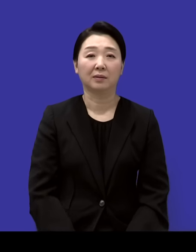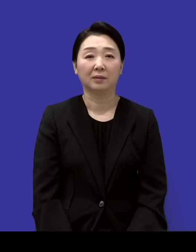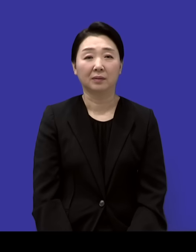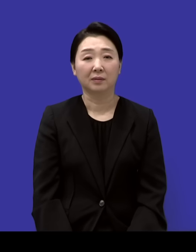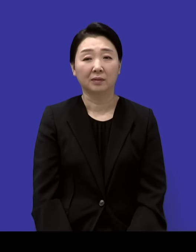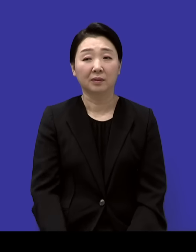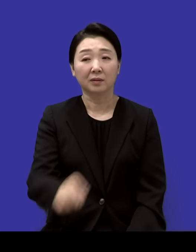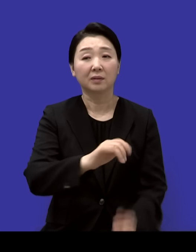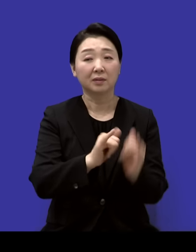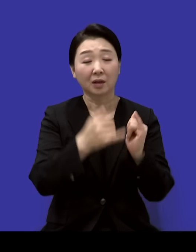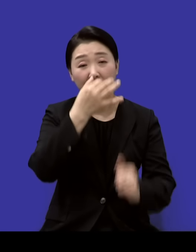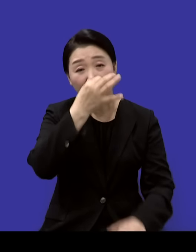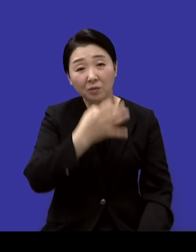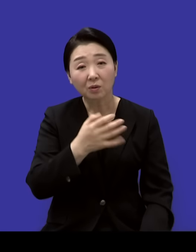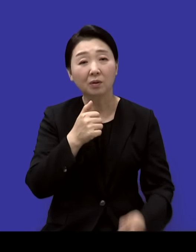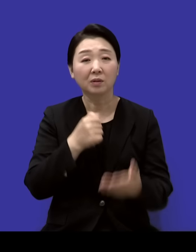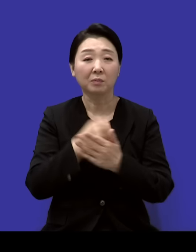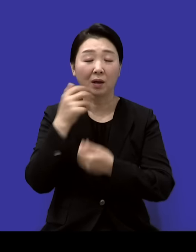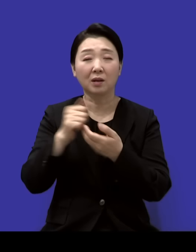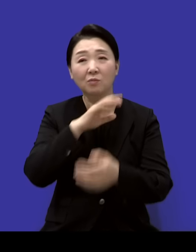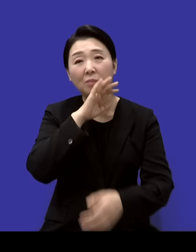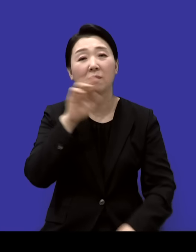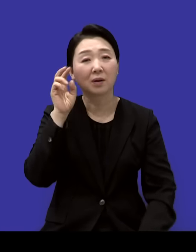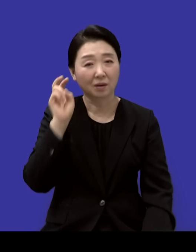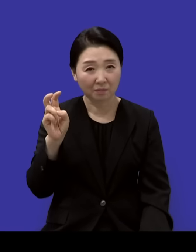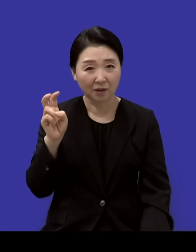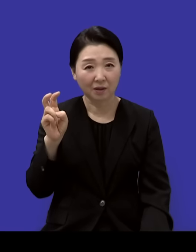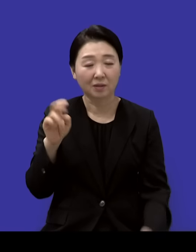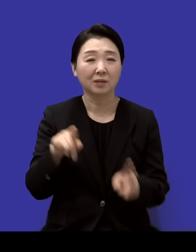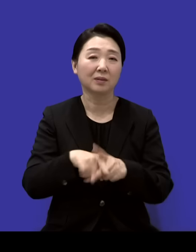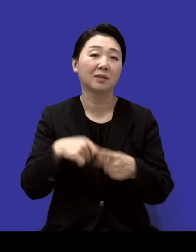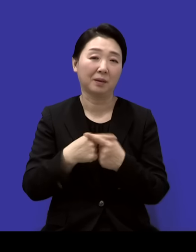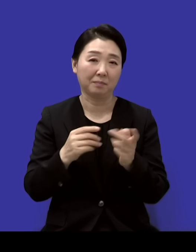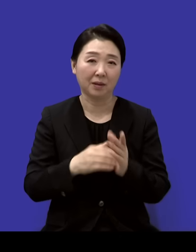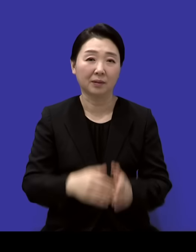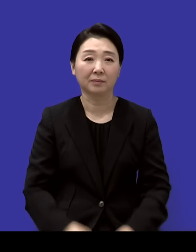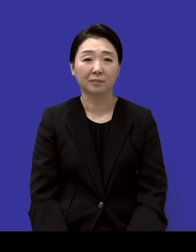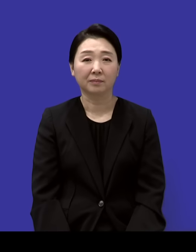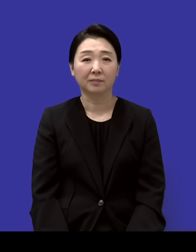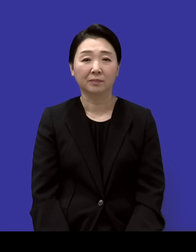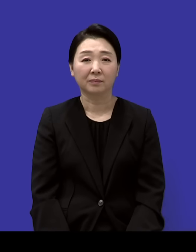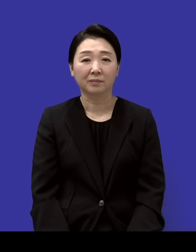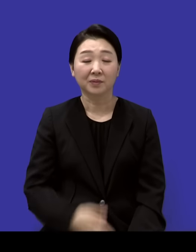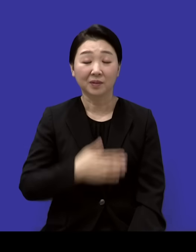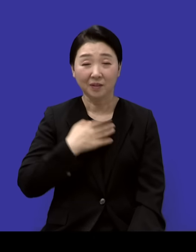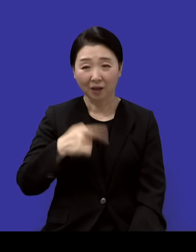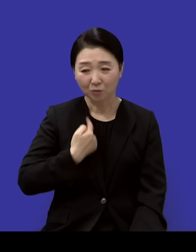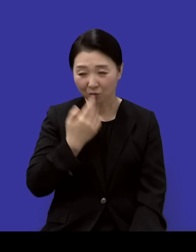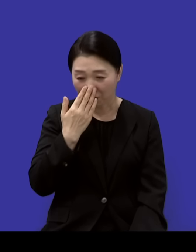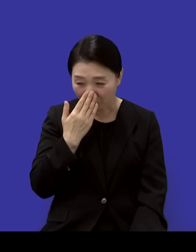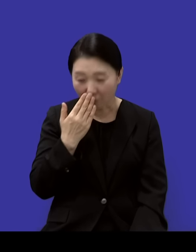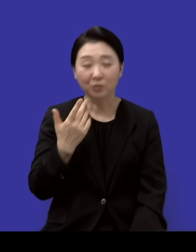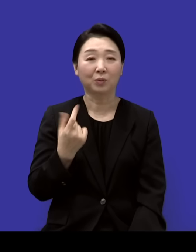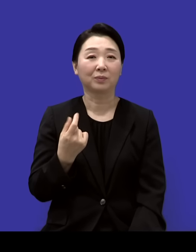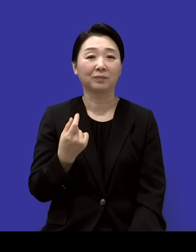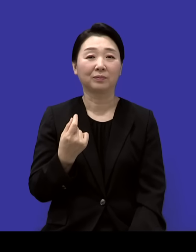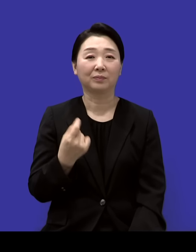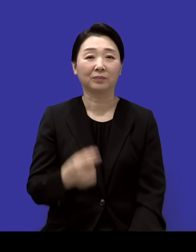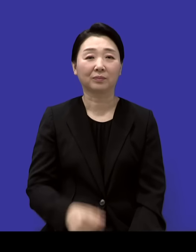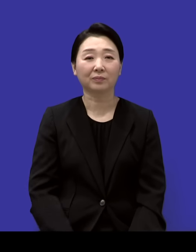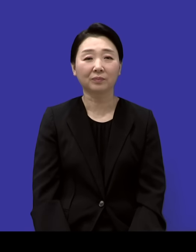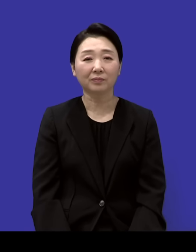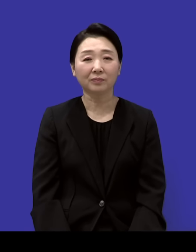저들은 얼마나 힘들면 하나님을 원망하게 됐을까? 예. 이해가 되기 시작하는 거예요. 그래서 제 자신이 정말 낮아지는 거예요. 예. 깎여